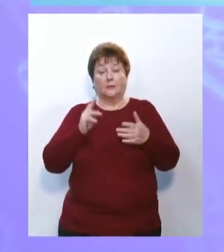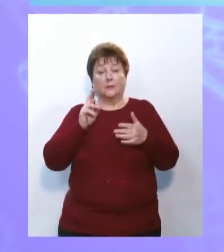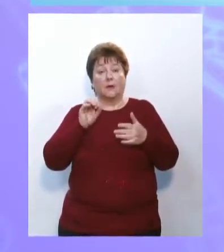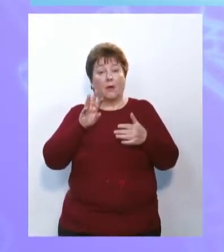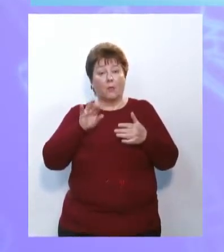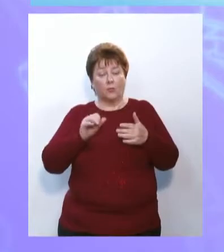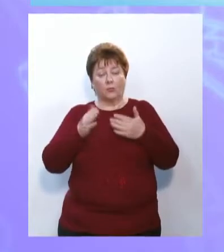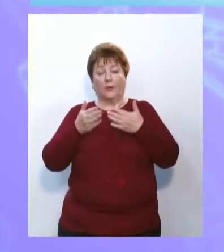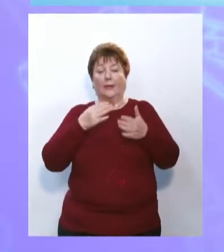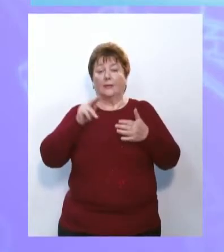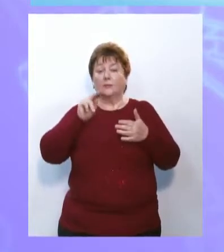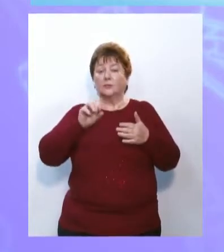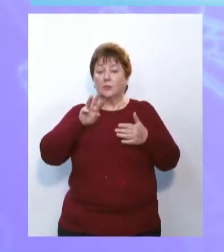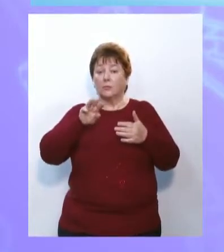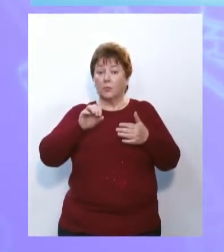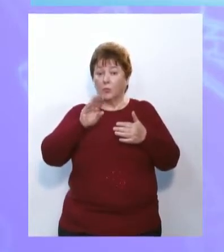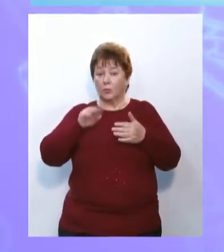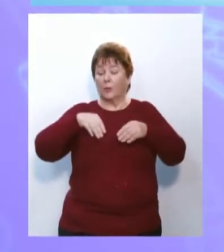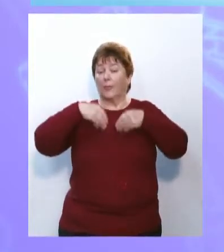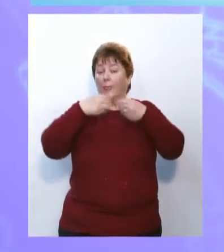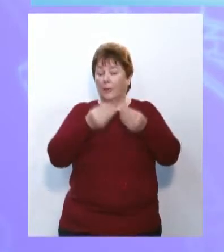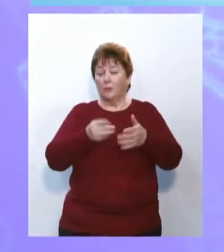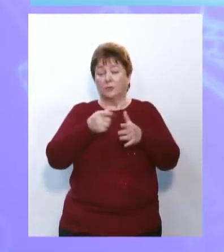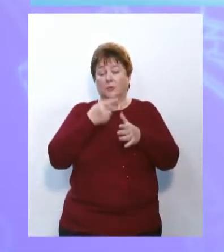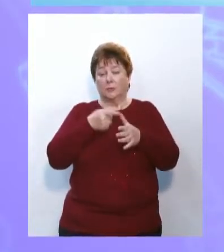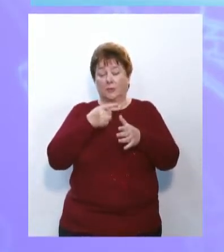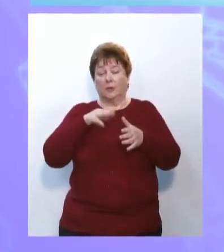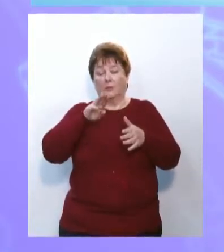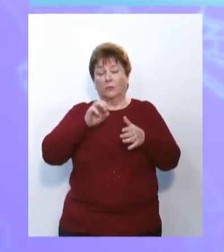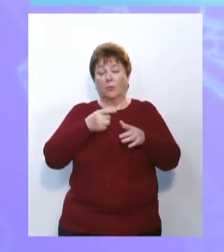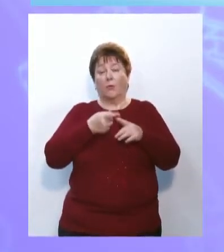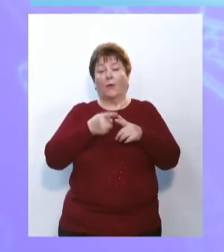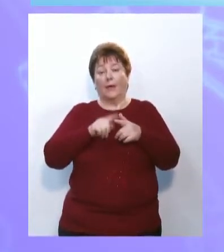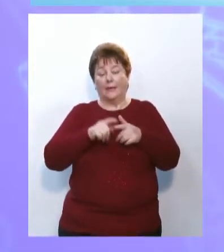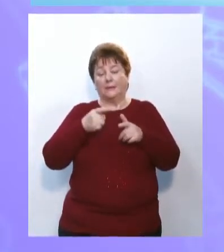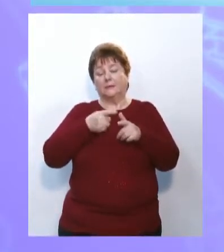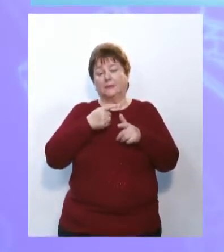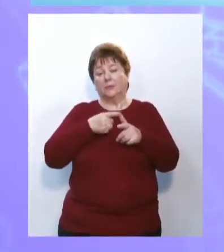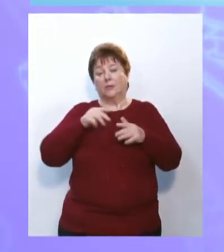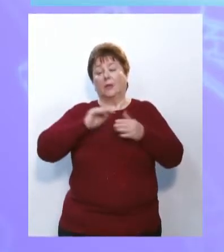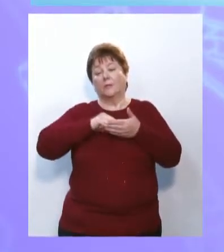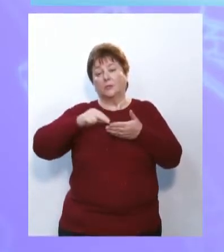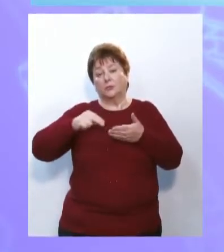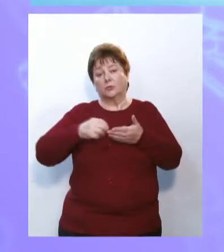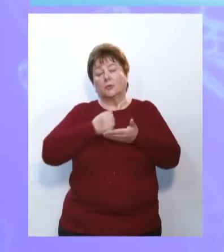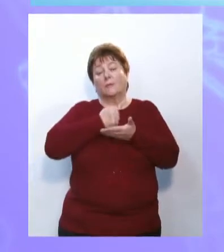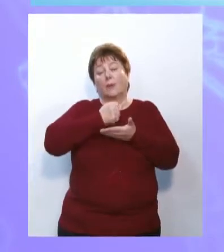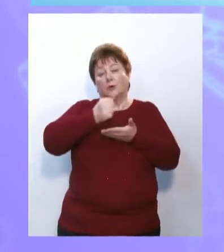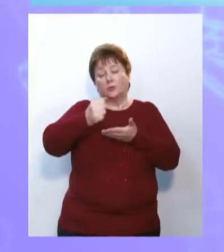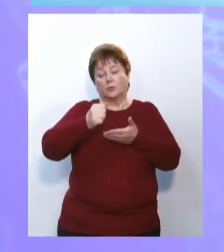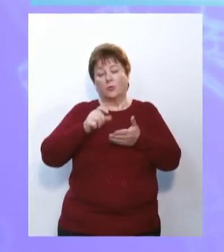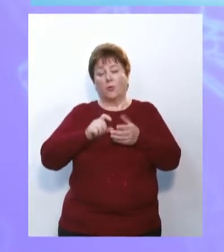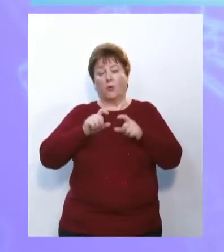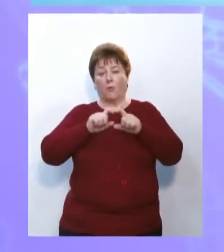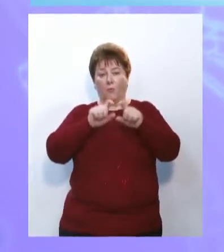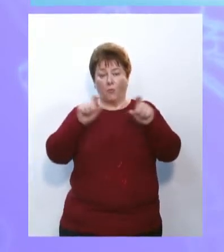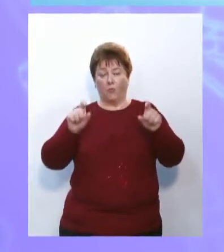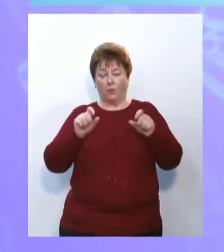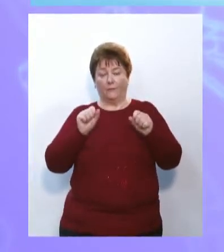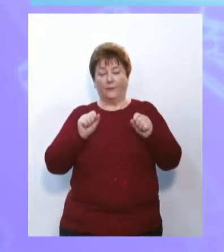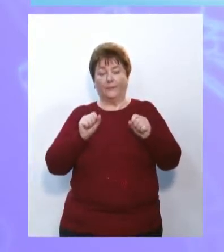-то или чему-то даются имена, то эти имена пишутся с большой буквы.